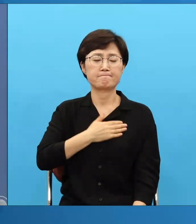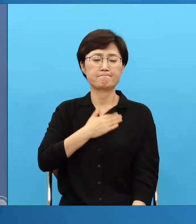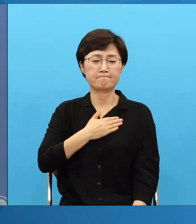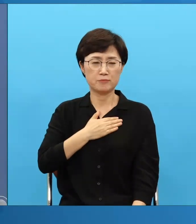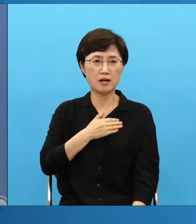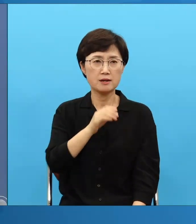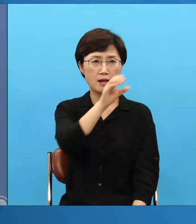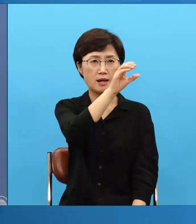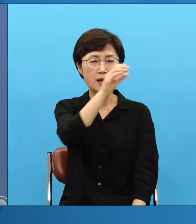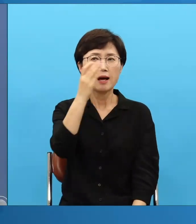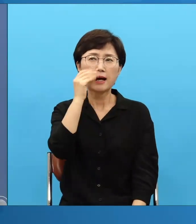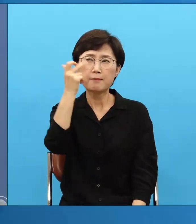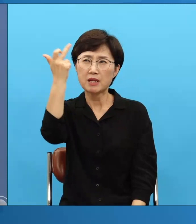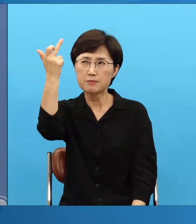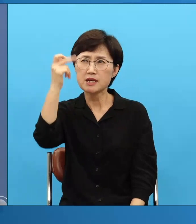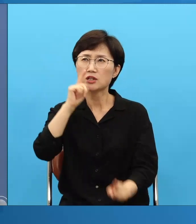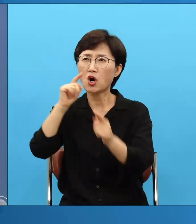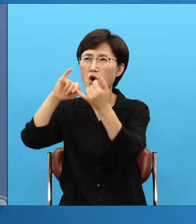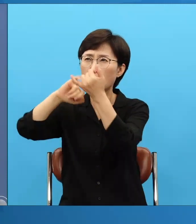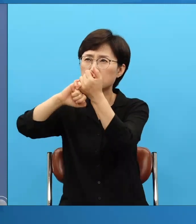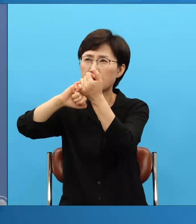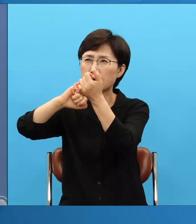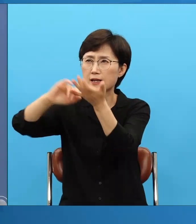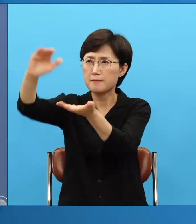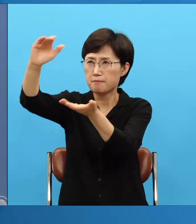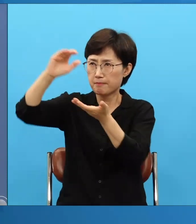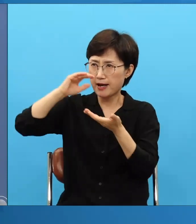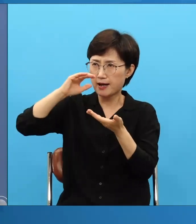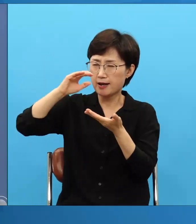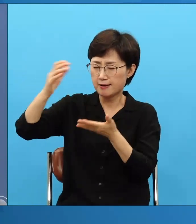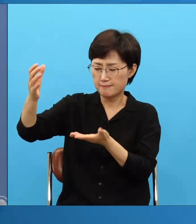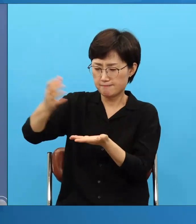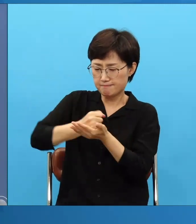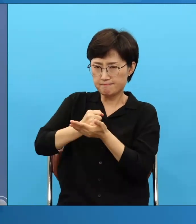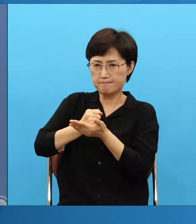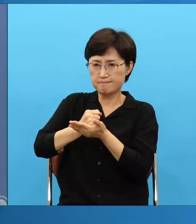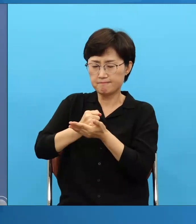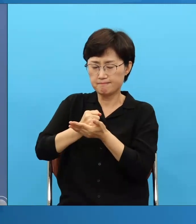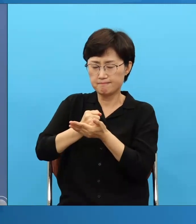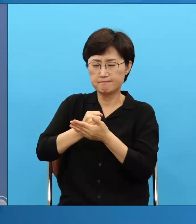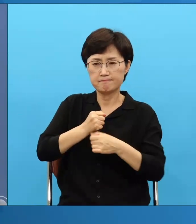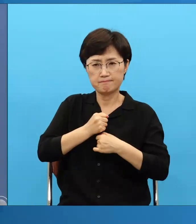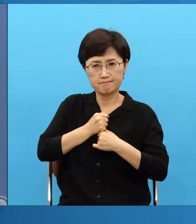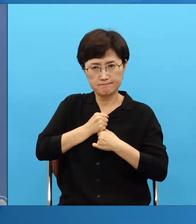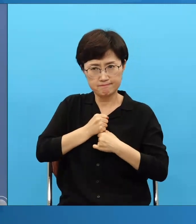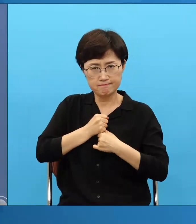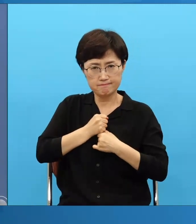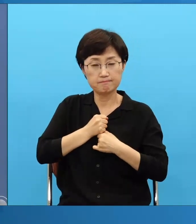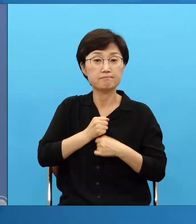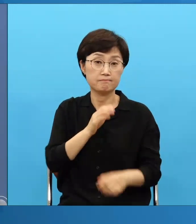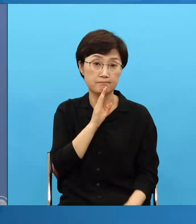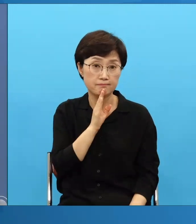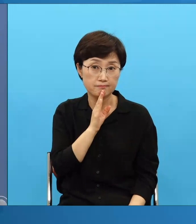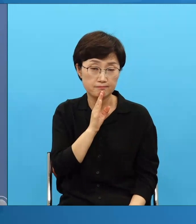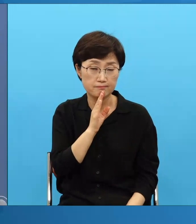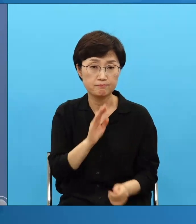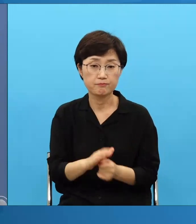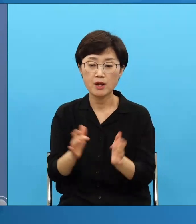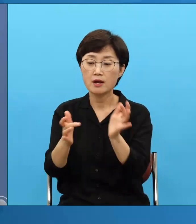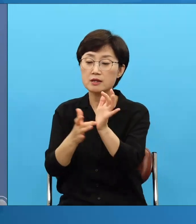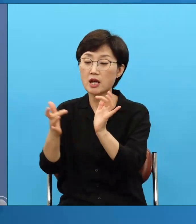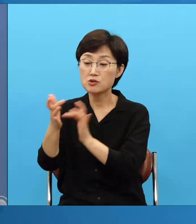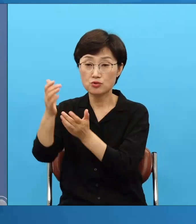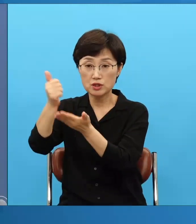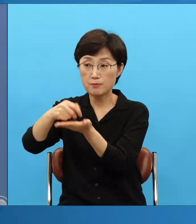terms that you speak of very, 그거 very 가진 lightly, 자들입니다. Jesus spoke of for 40 days, and we have to hold on to that as our evidence. 예수님께서 마지막으로 말하는